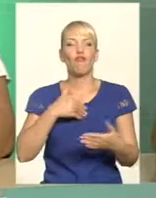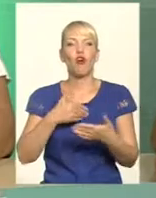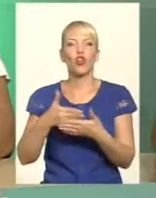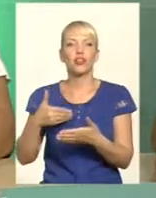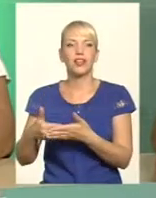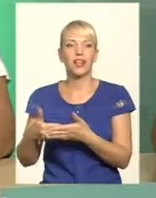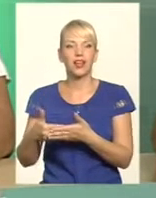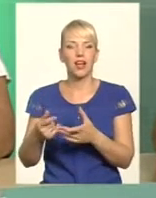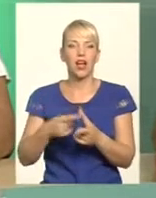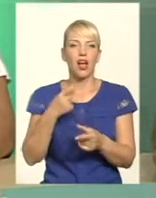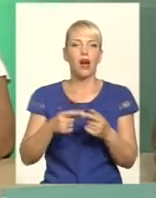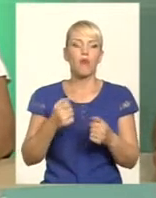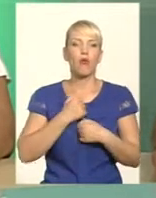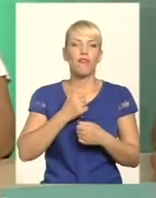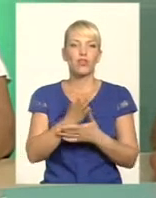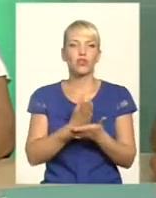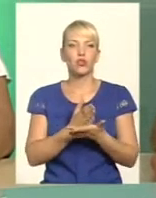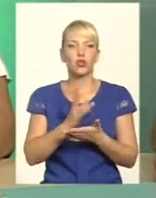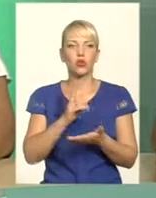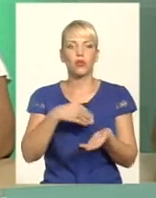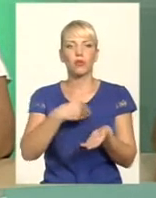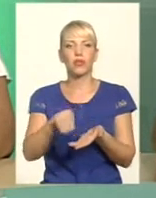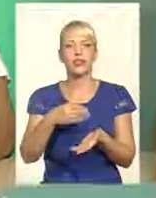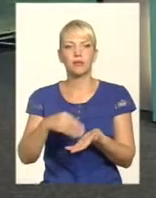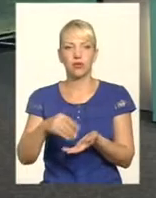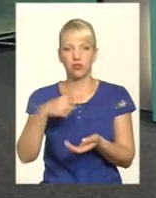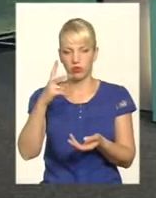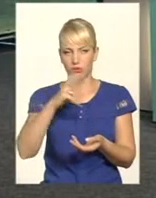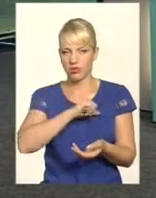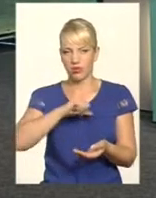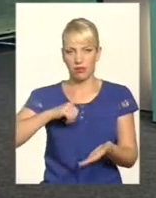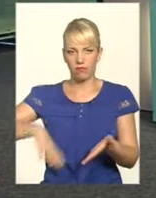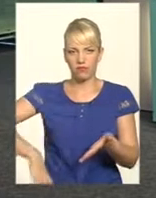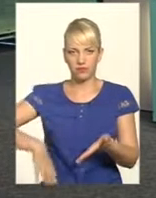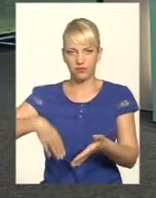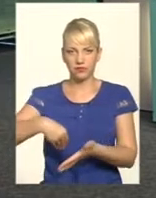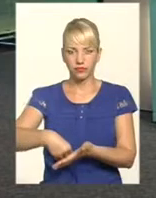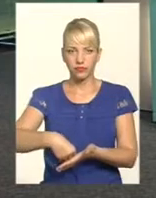волонтерами, да, або військовослужбовцям придбано особисто.